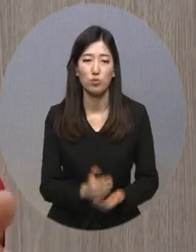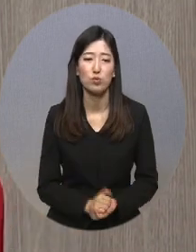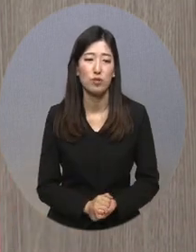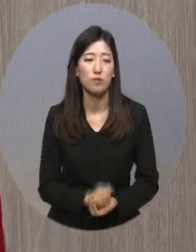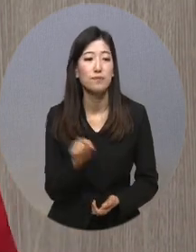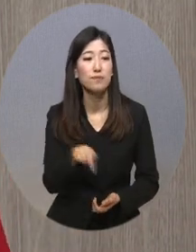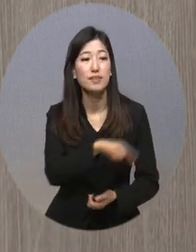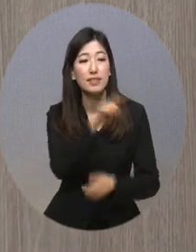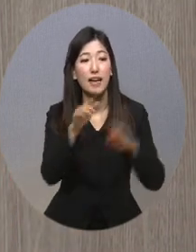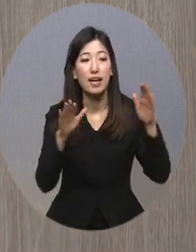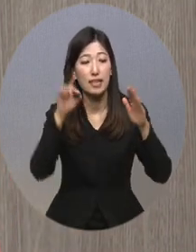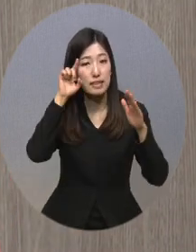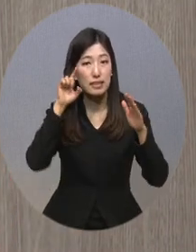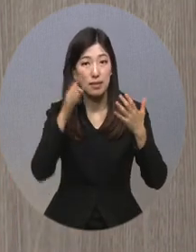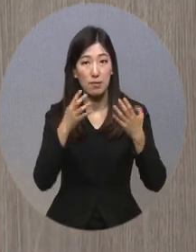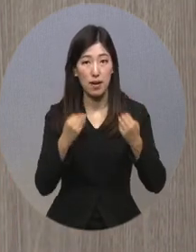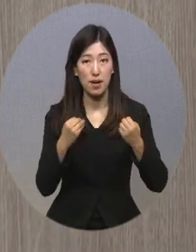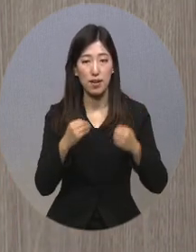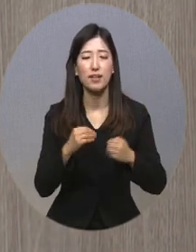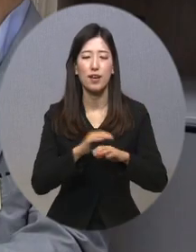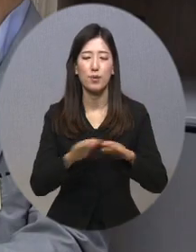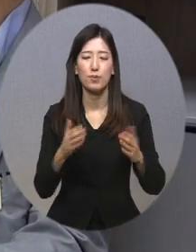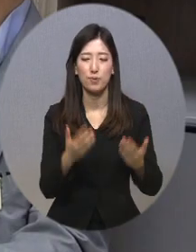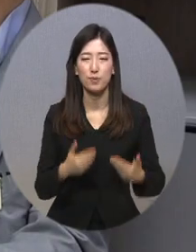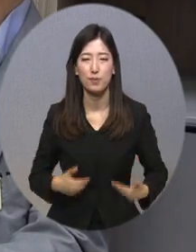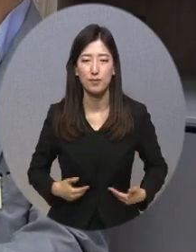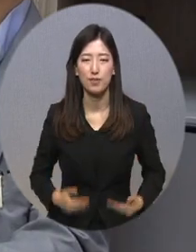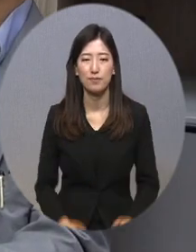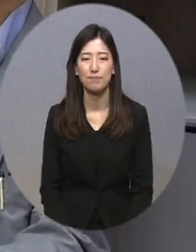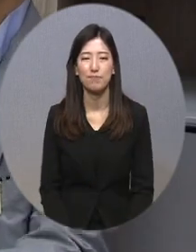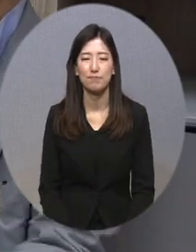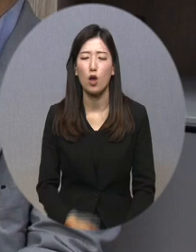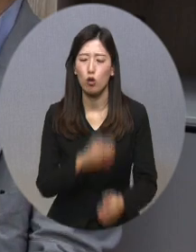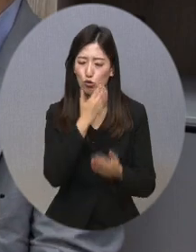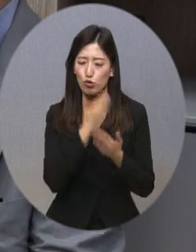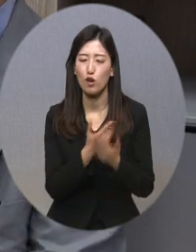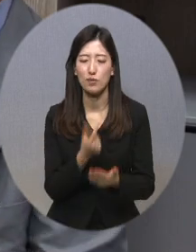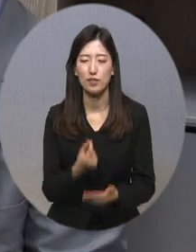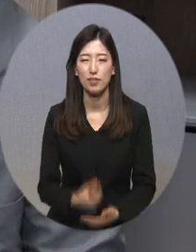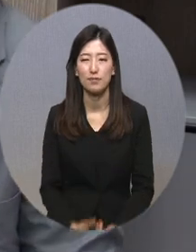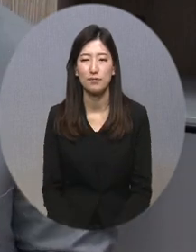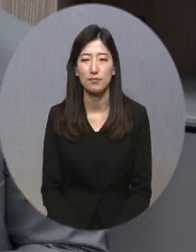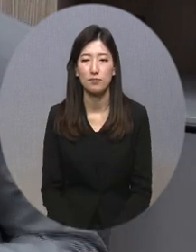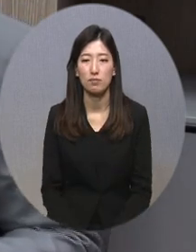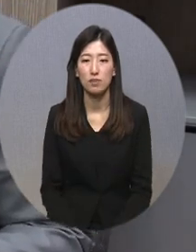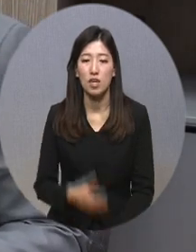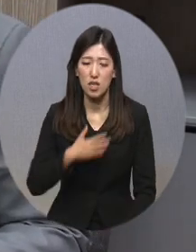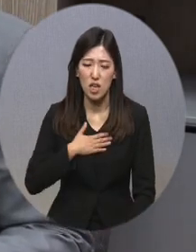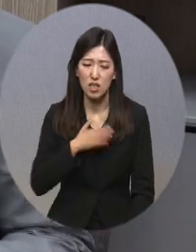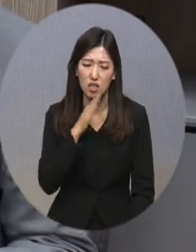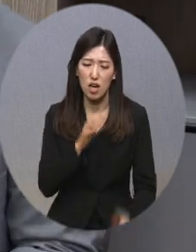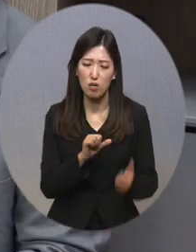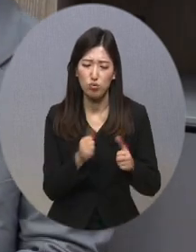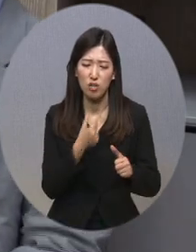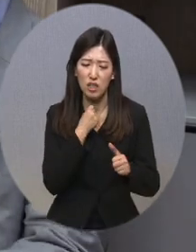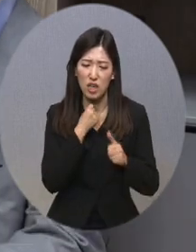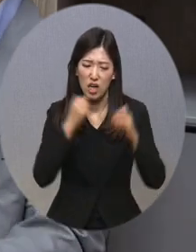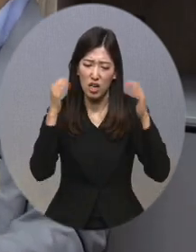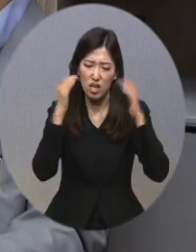그 학생들을 도와줄 수가 있어요. 아. 네. 아주 중요하죠. 네. 본인한테는 굉장히 죽을 것처럼 고통스러운